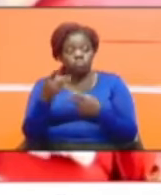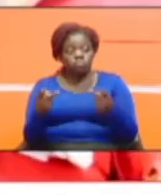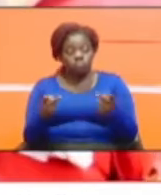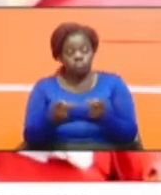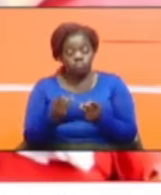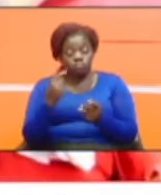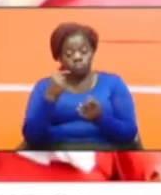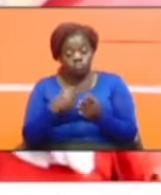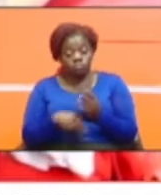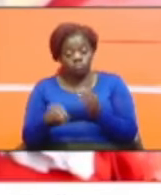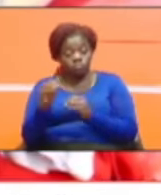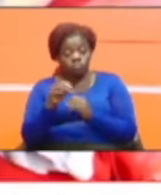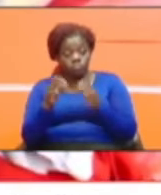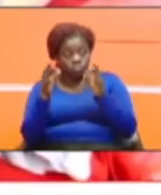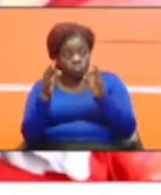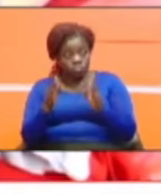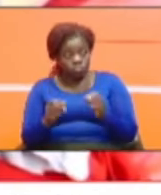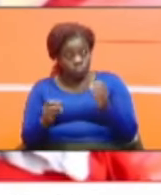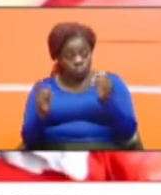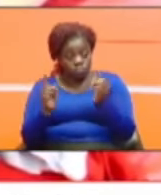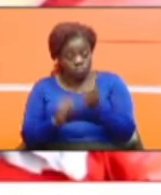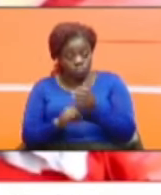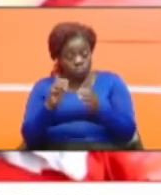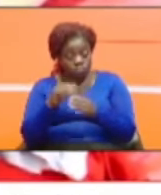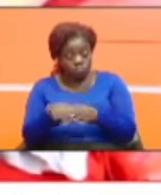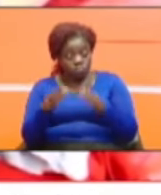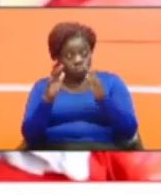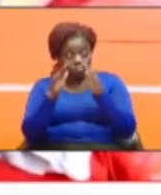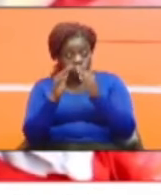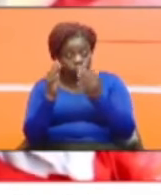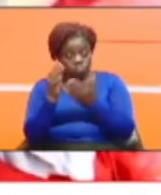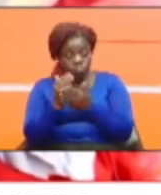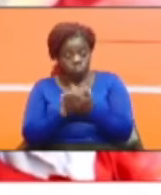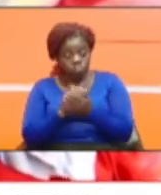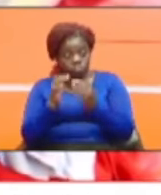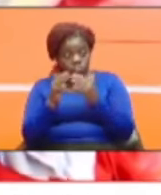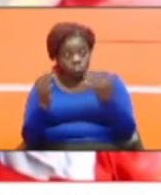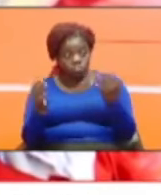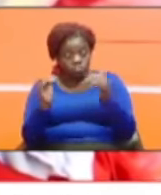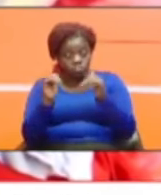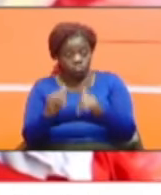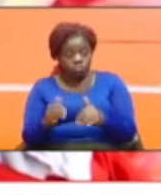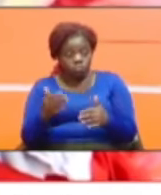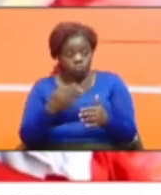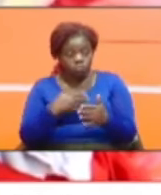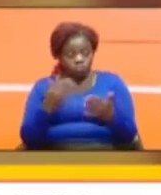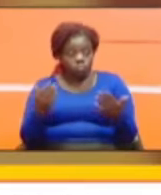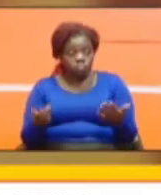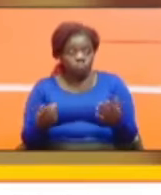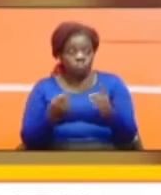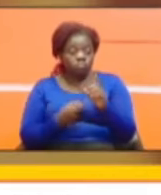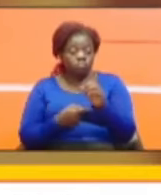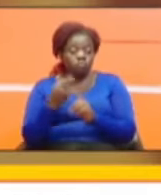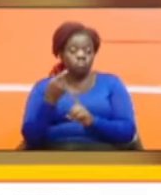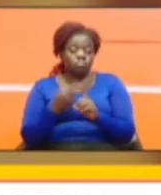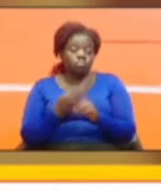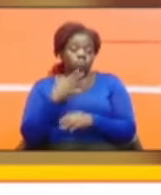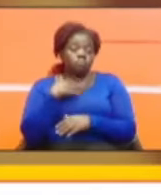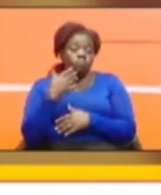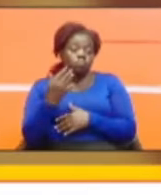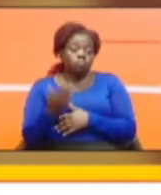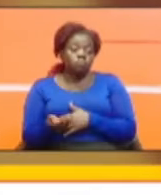agamba nti mpawo ekintu mukyala we kyagenda kufuna mu maka nti kuba n'ennyumba gye babeeramu eriko abagibanja si